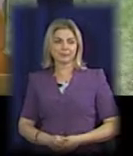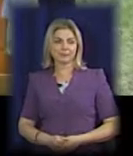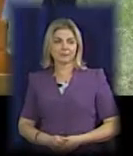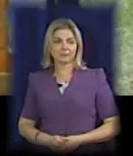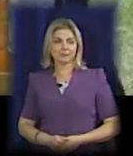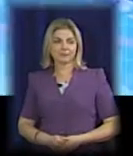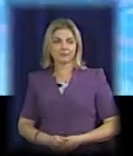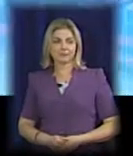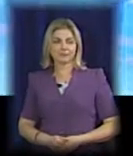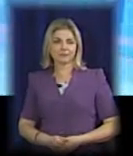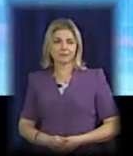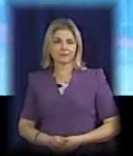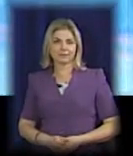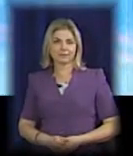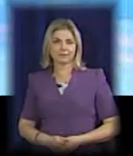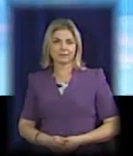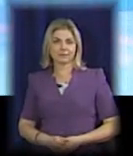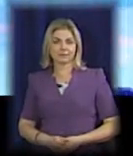Миколаївщини.